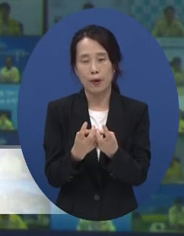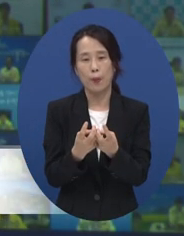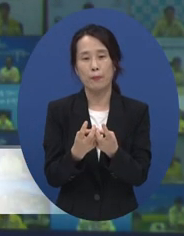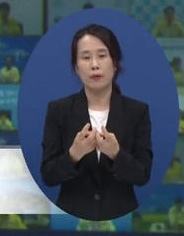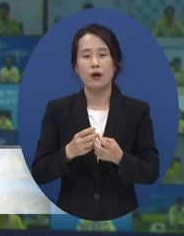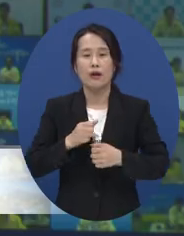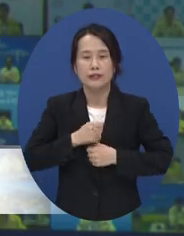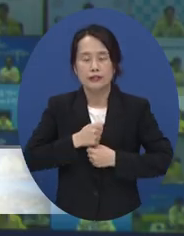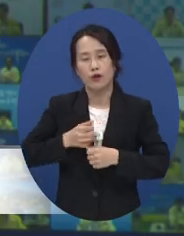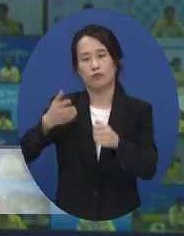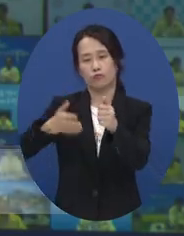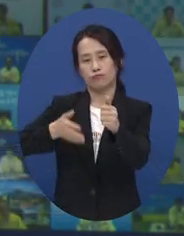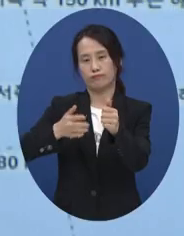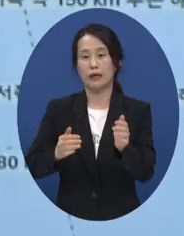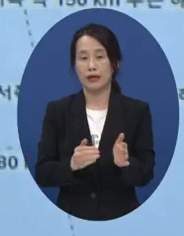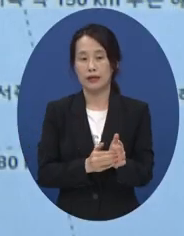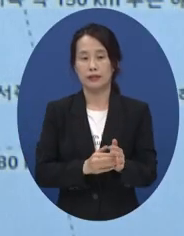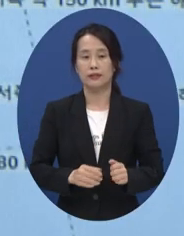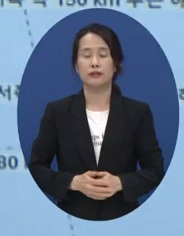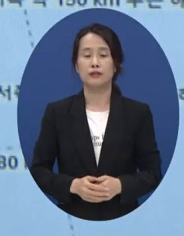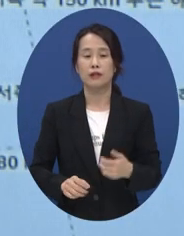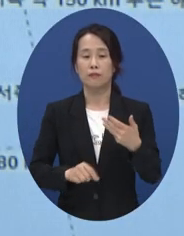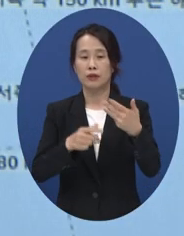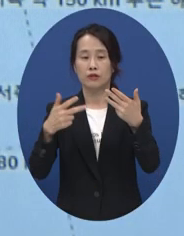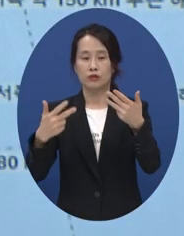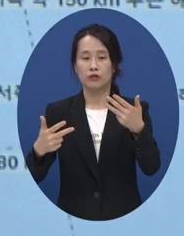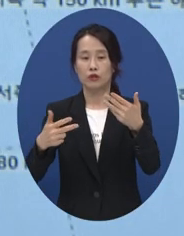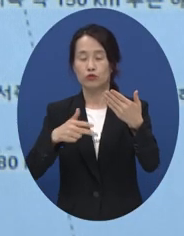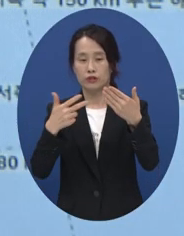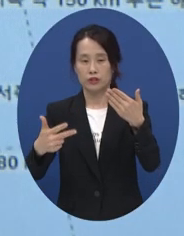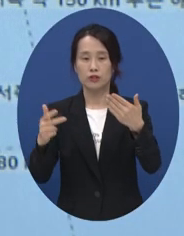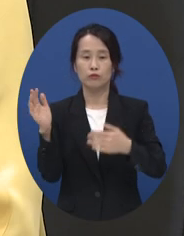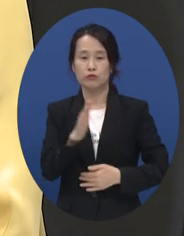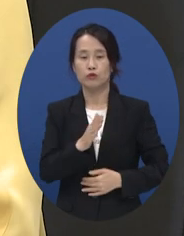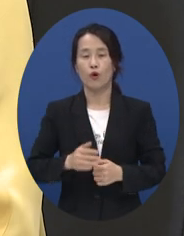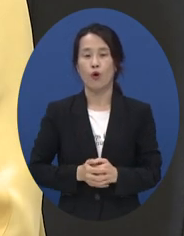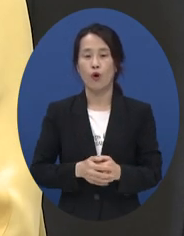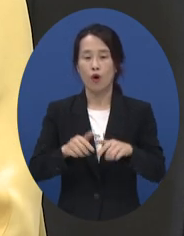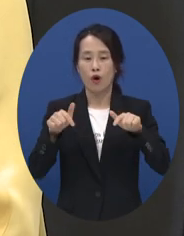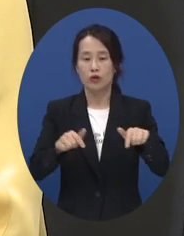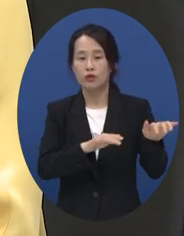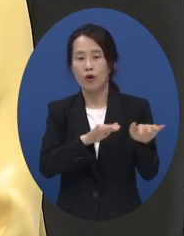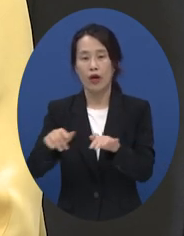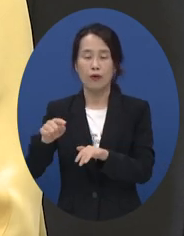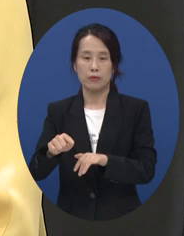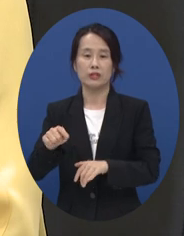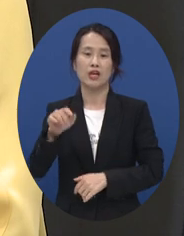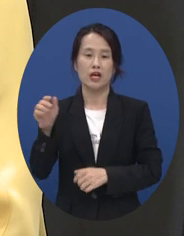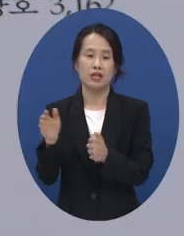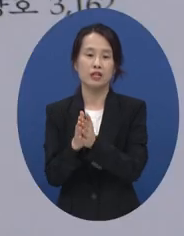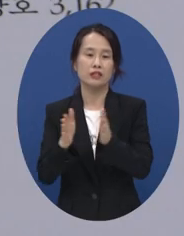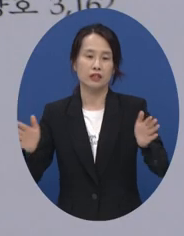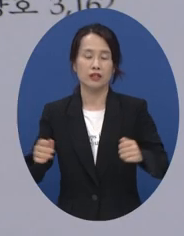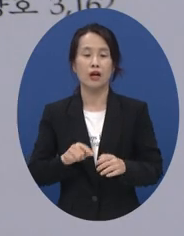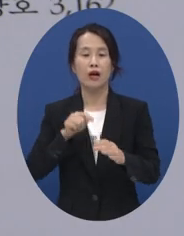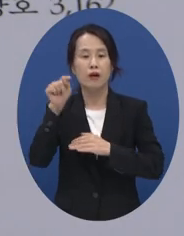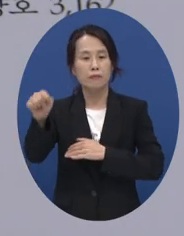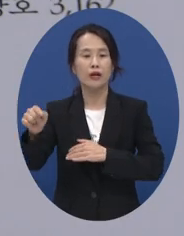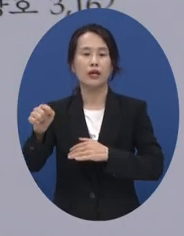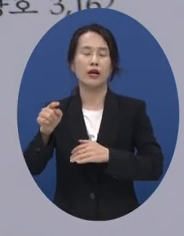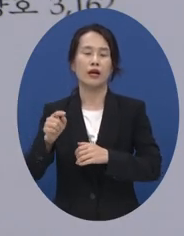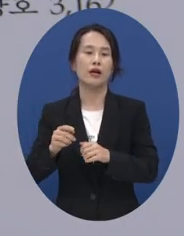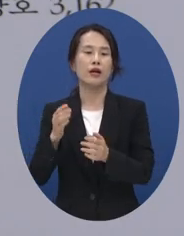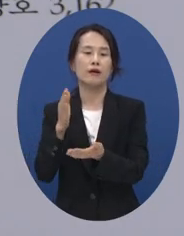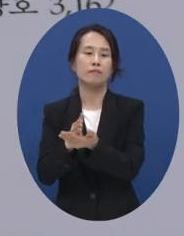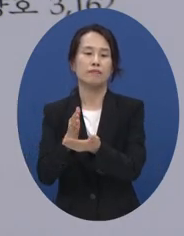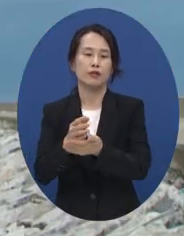꼭 지켜 달라고 당부했습니다 7일부터 서에 앞바다를 관통할 것으로 보이는 데 가장 필요한 건 이 때 만이라도 외출을 가급적